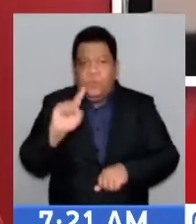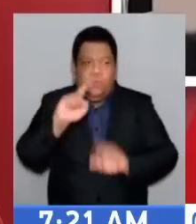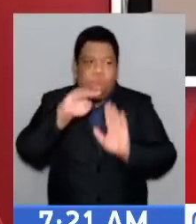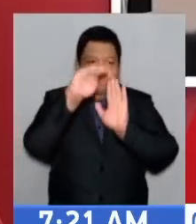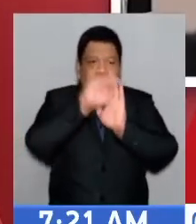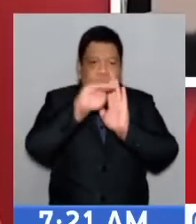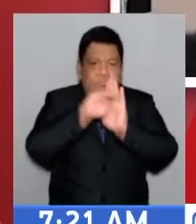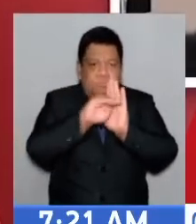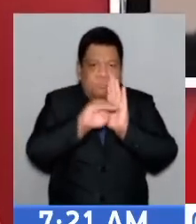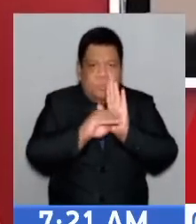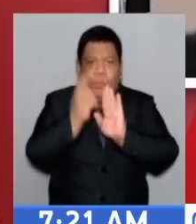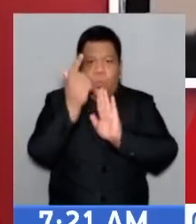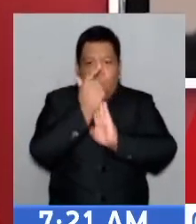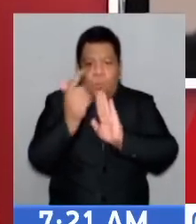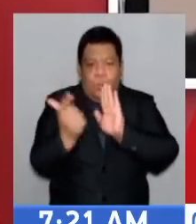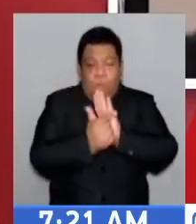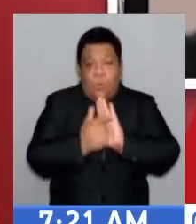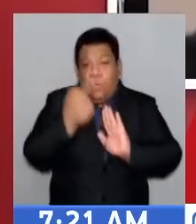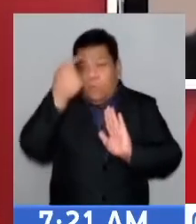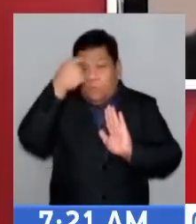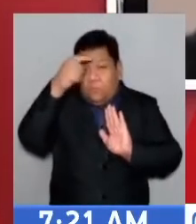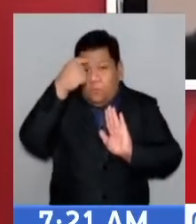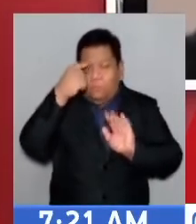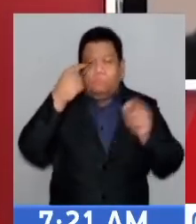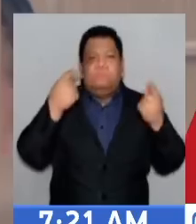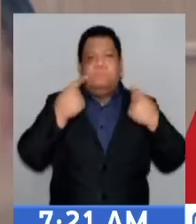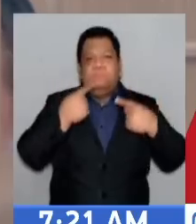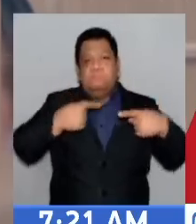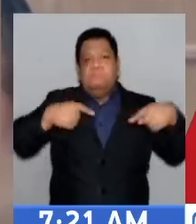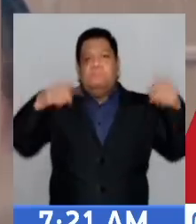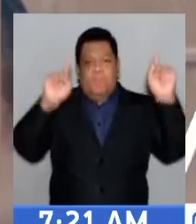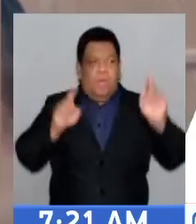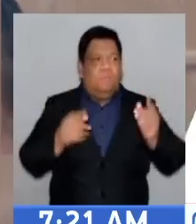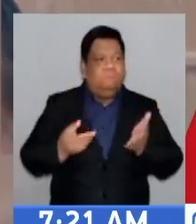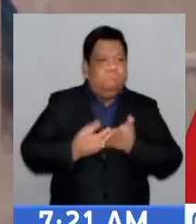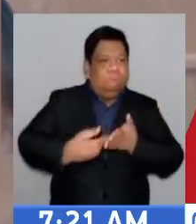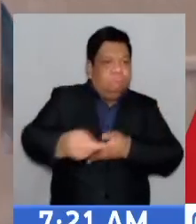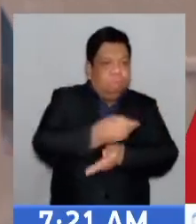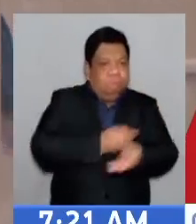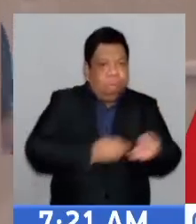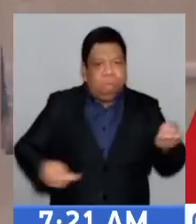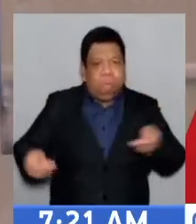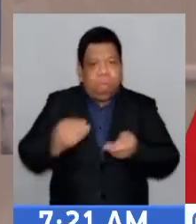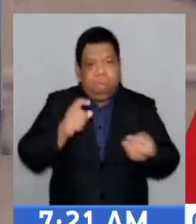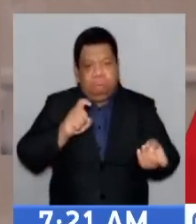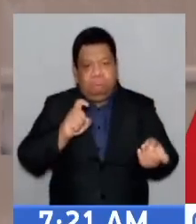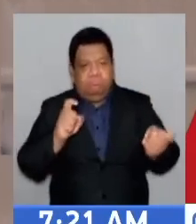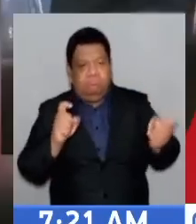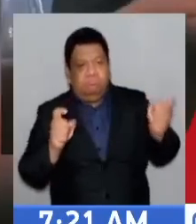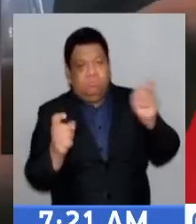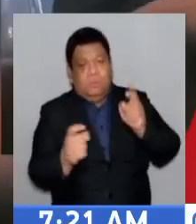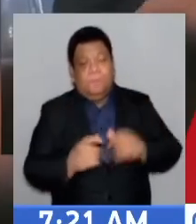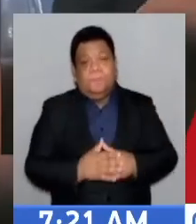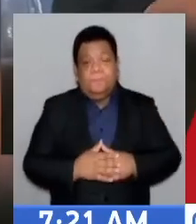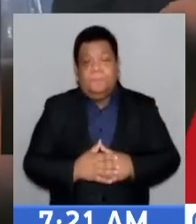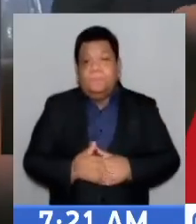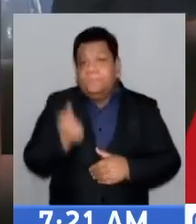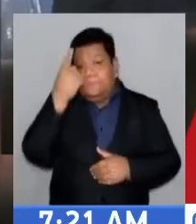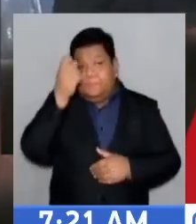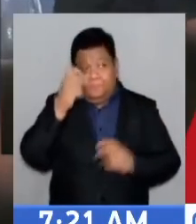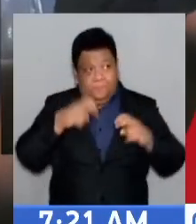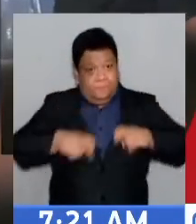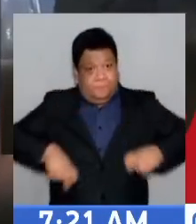para makasabay sa nagbabagong ekonomiya ng mundo. Kasama ng Pangulo sa luncheon dito sa Davos, Switzerland, ang mga